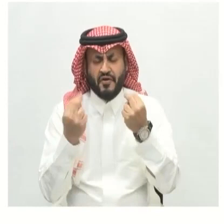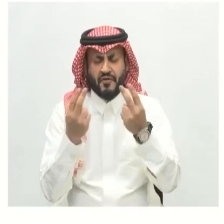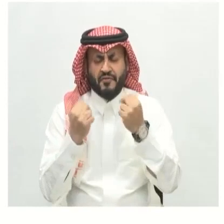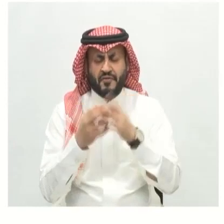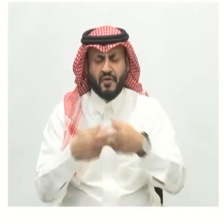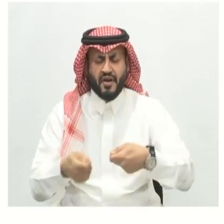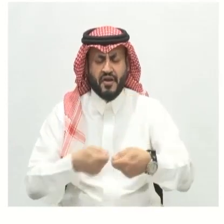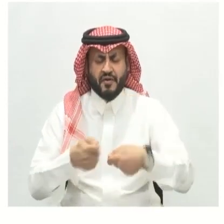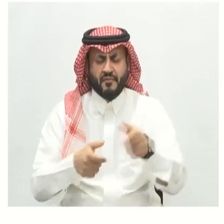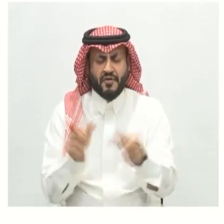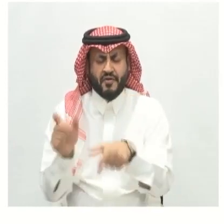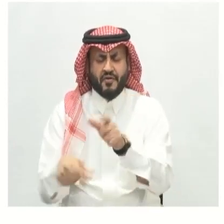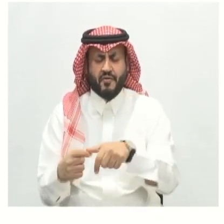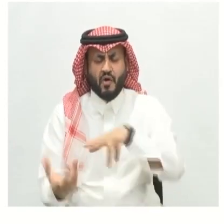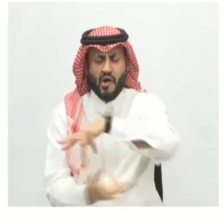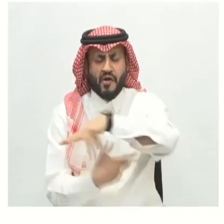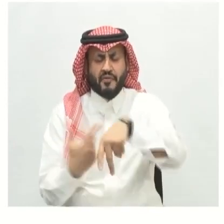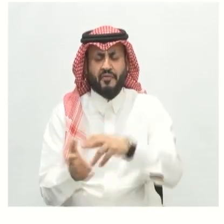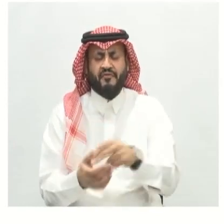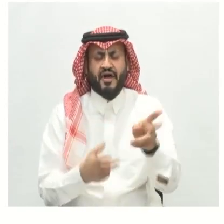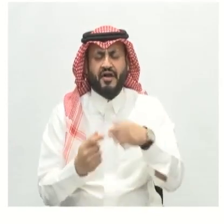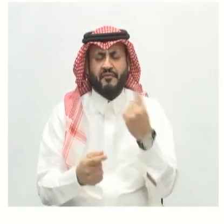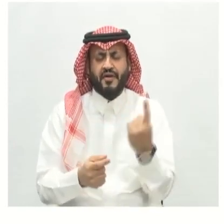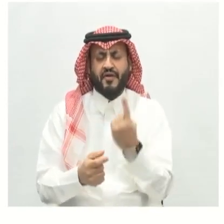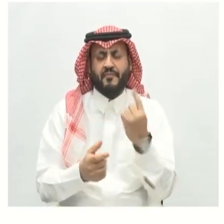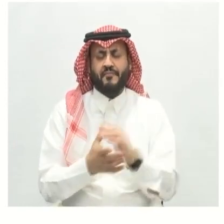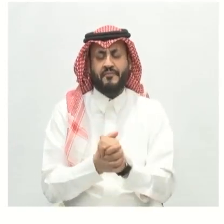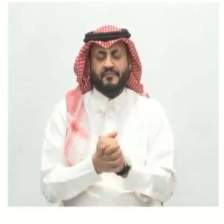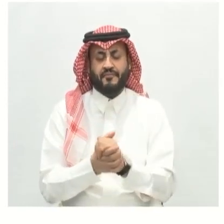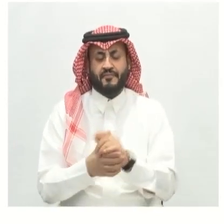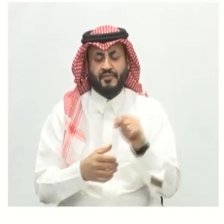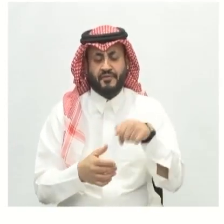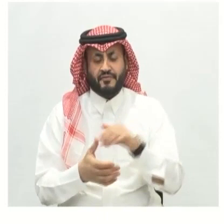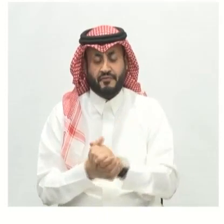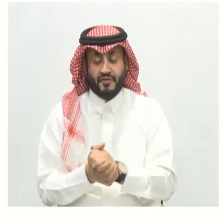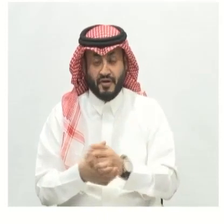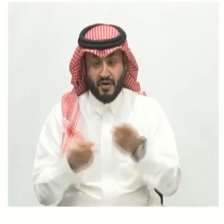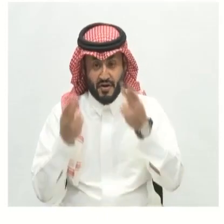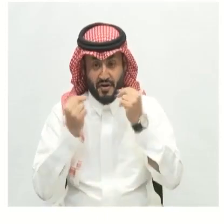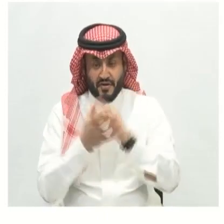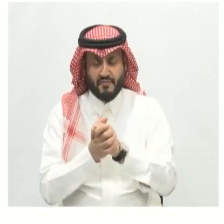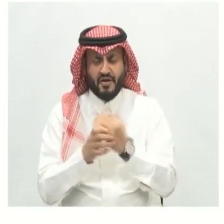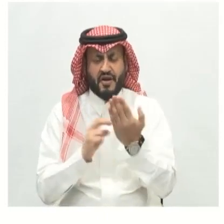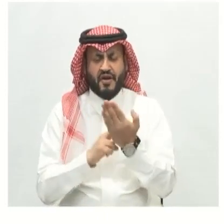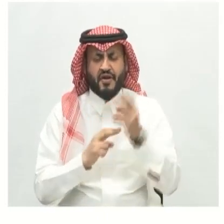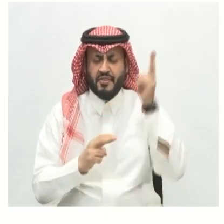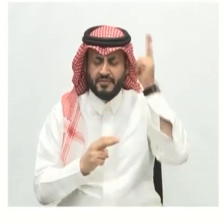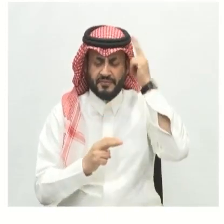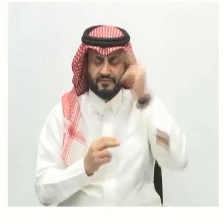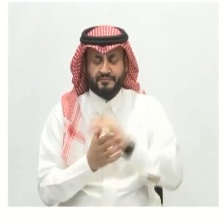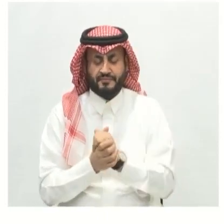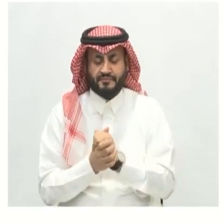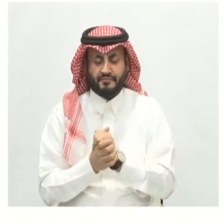المستثمرين الدوليين والسياح في ظل حضور الاهتمام بالهويه الثقافيه